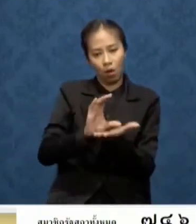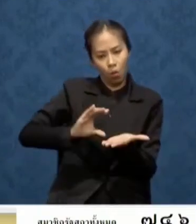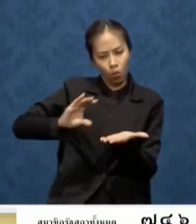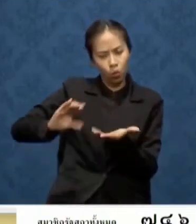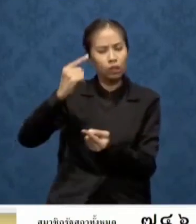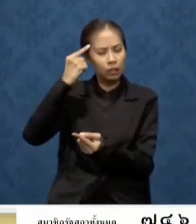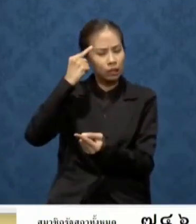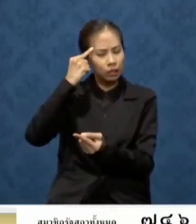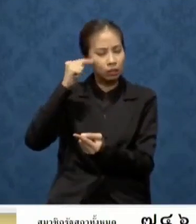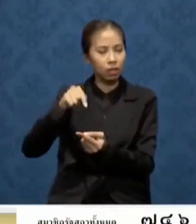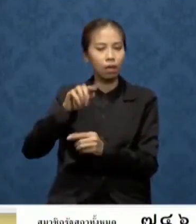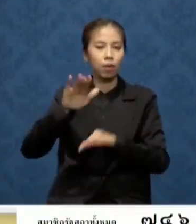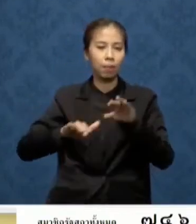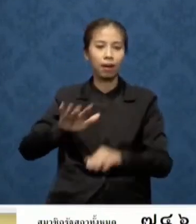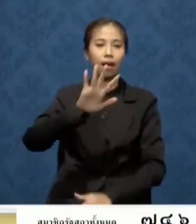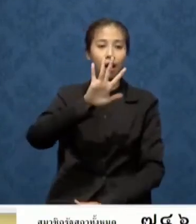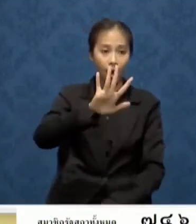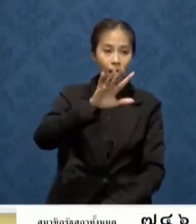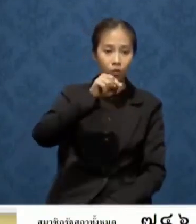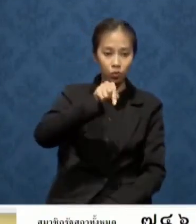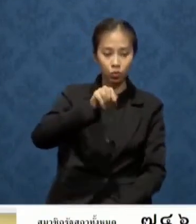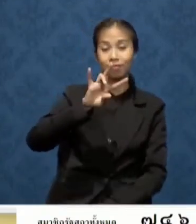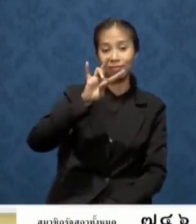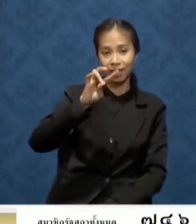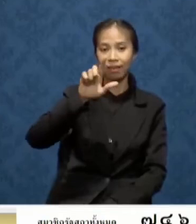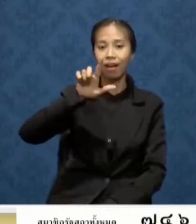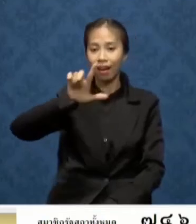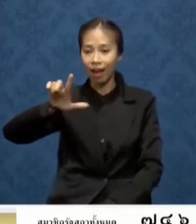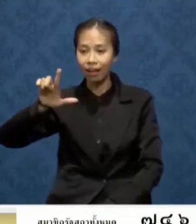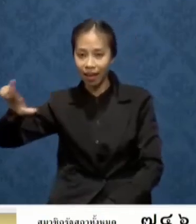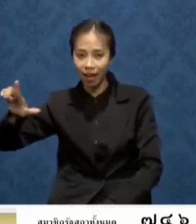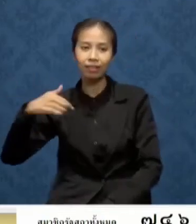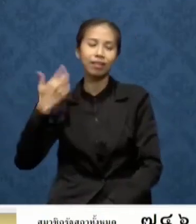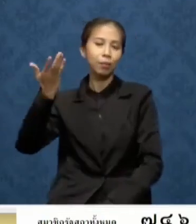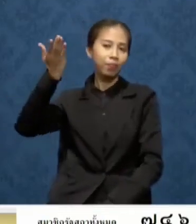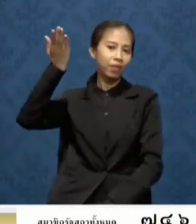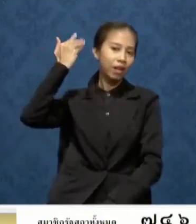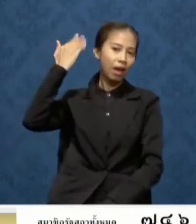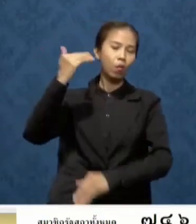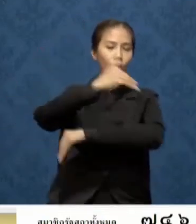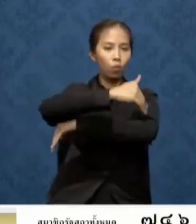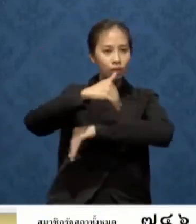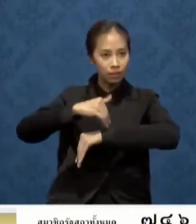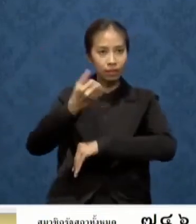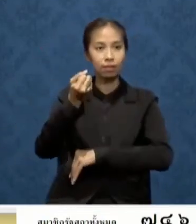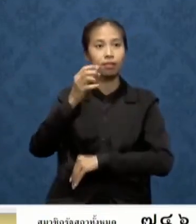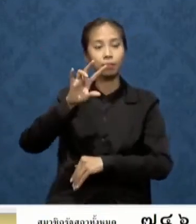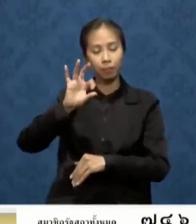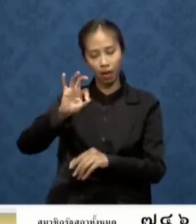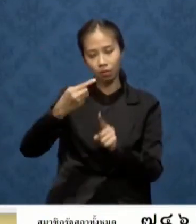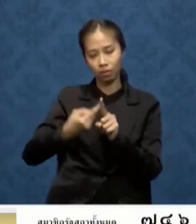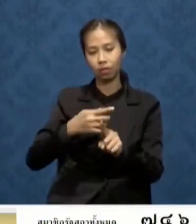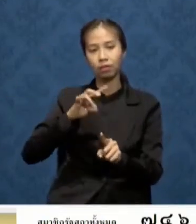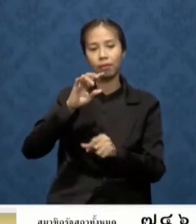นเอาไ้คือ 5.7 ล้านล้านบาทดัทผมเคยอภิบราย ไม่ไ้วางใจไปเมอวนที่ 19 กร.